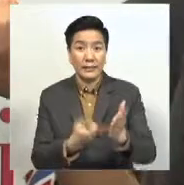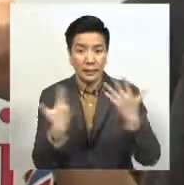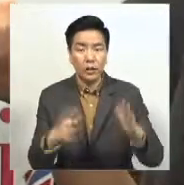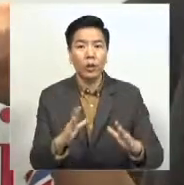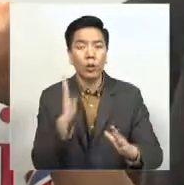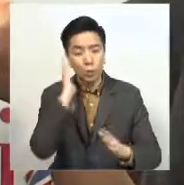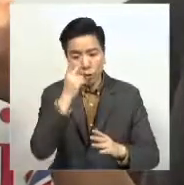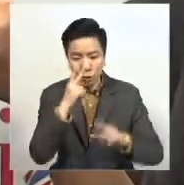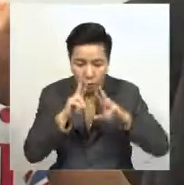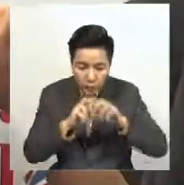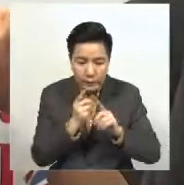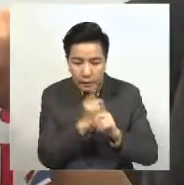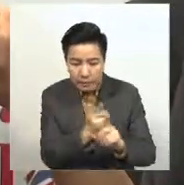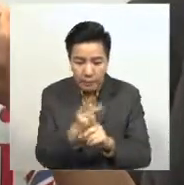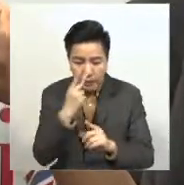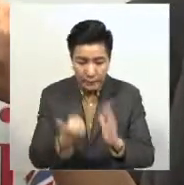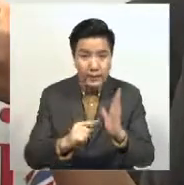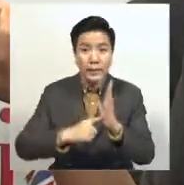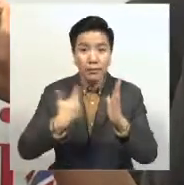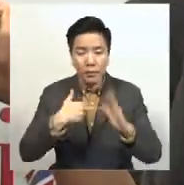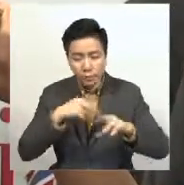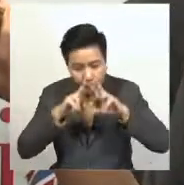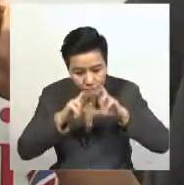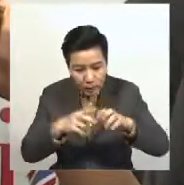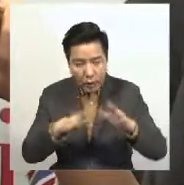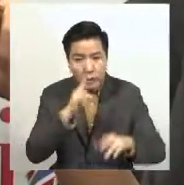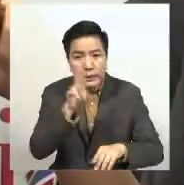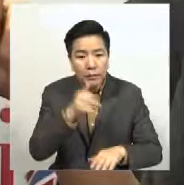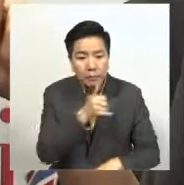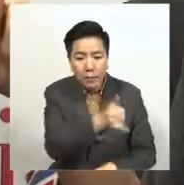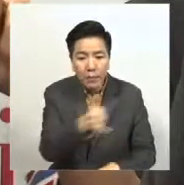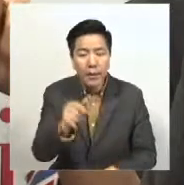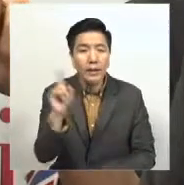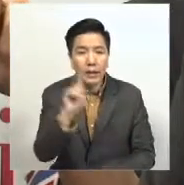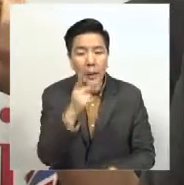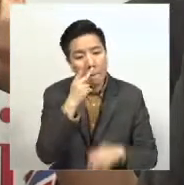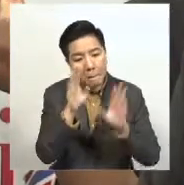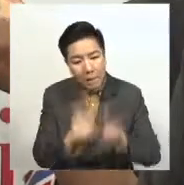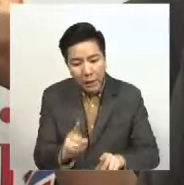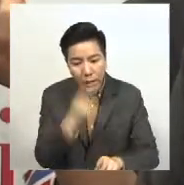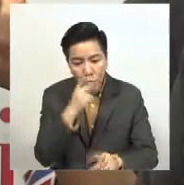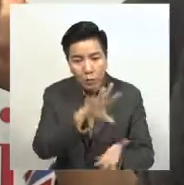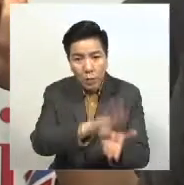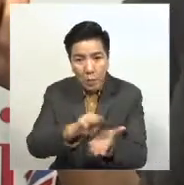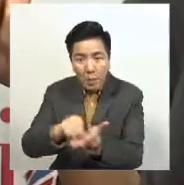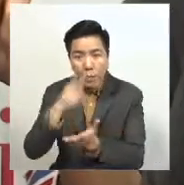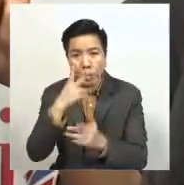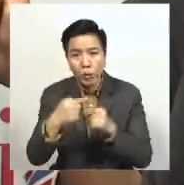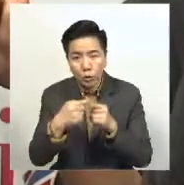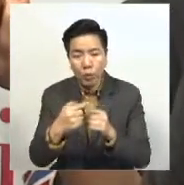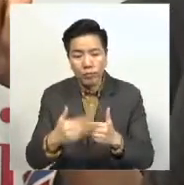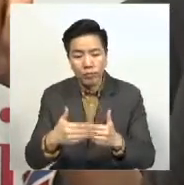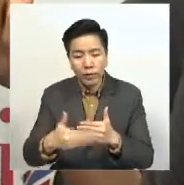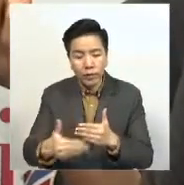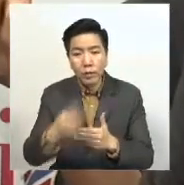ติดตามผลวันนี้เราก็เริ่มบ้างแล้วนะครับว่าไปใช้ที่ไหน อย่างไรเราจะติดตามผลต่อไปสักระยะ